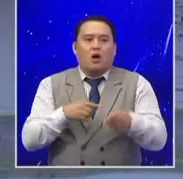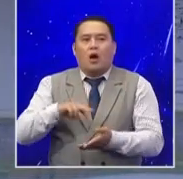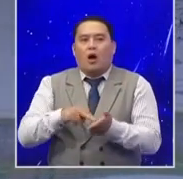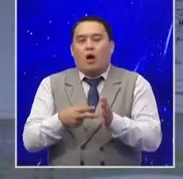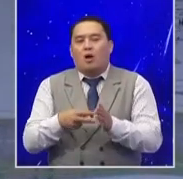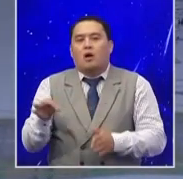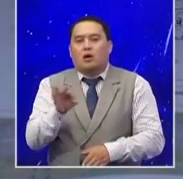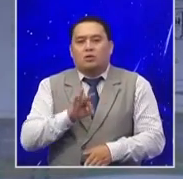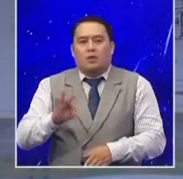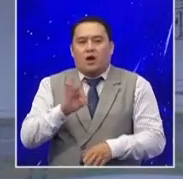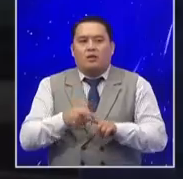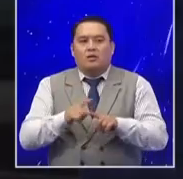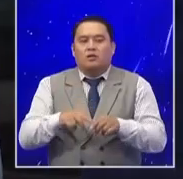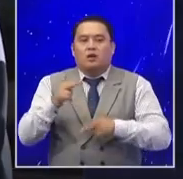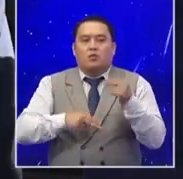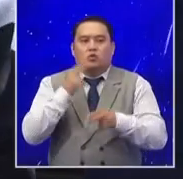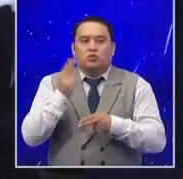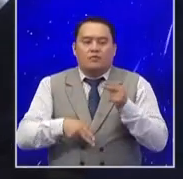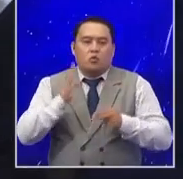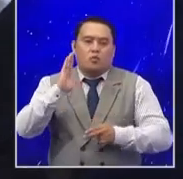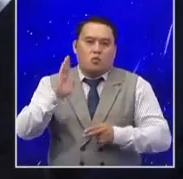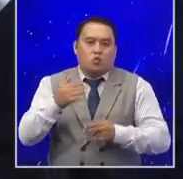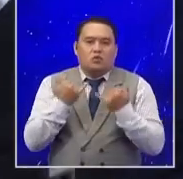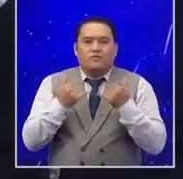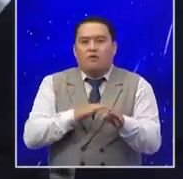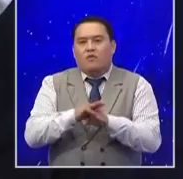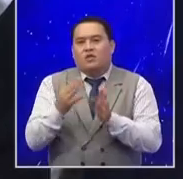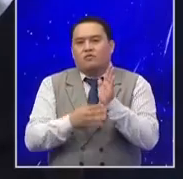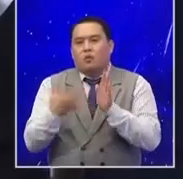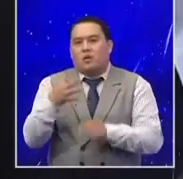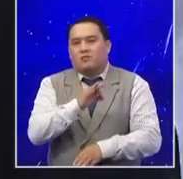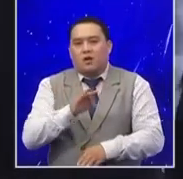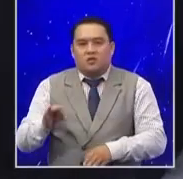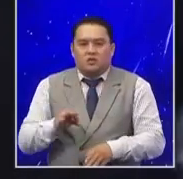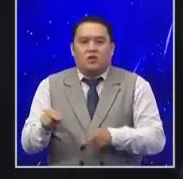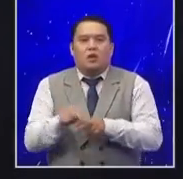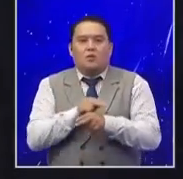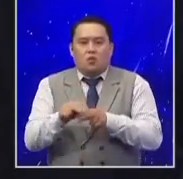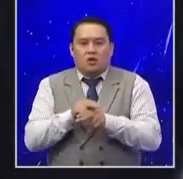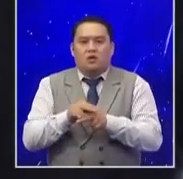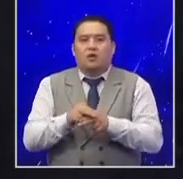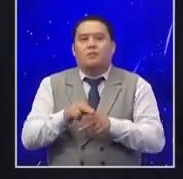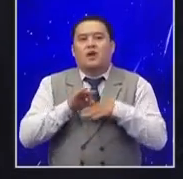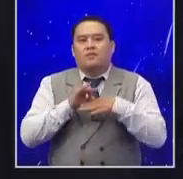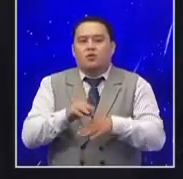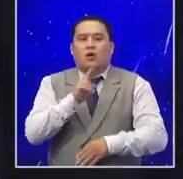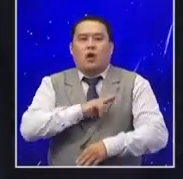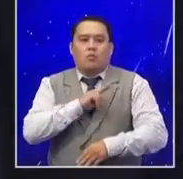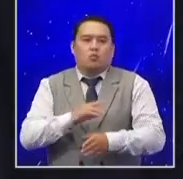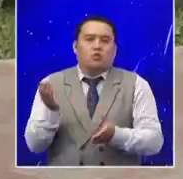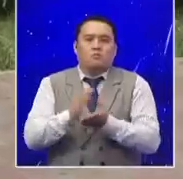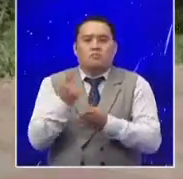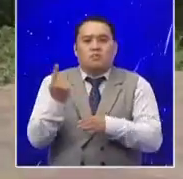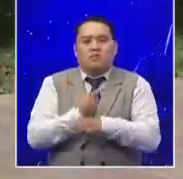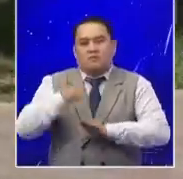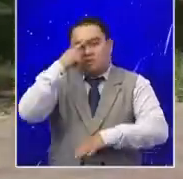планируют завершить строительно-монтажные работы. На сегодняшний день выполнено 95% демонтажа. С ходом проводимых работ ознакомился